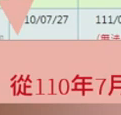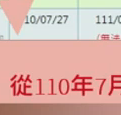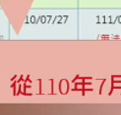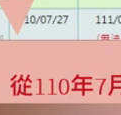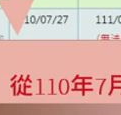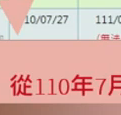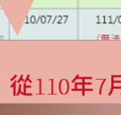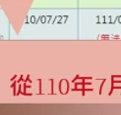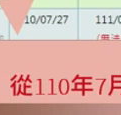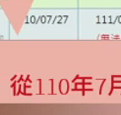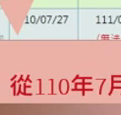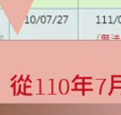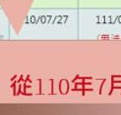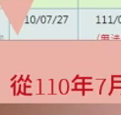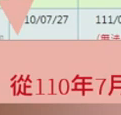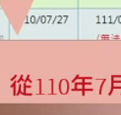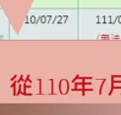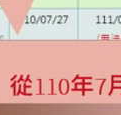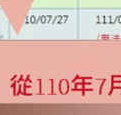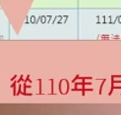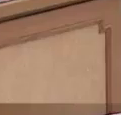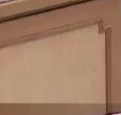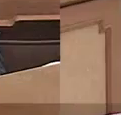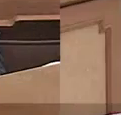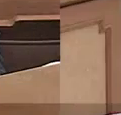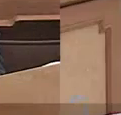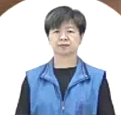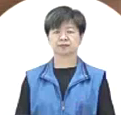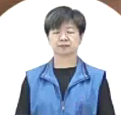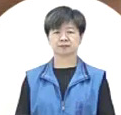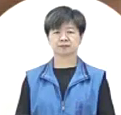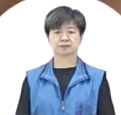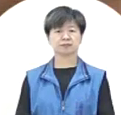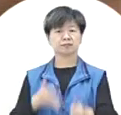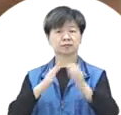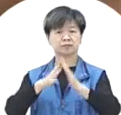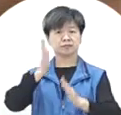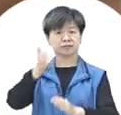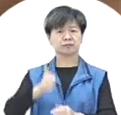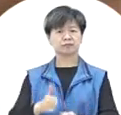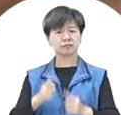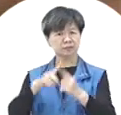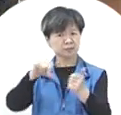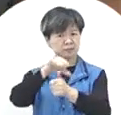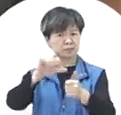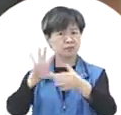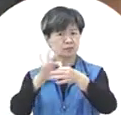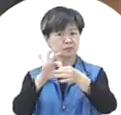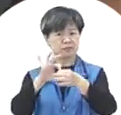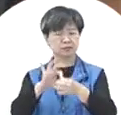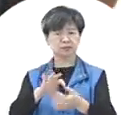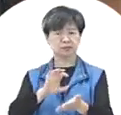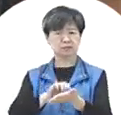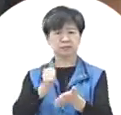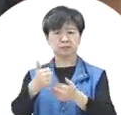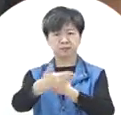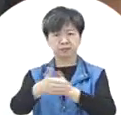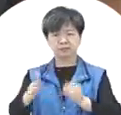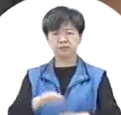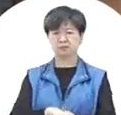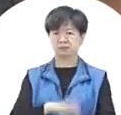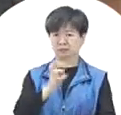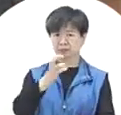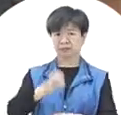商 我跟你讲啦， 别人来承包。 市长，你展现你的态度啊，这人命关天呢。记者是30万，你可以增加到300万